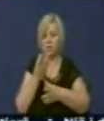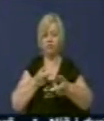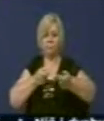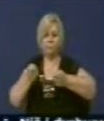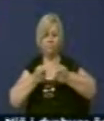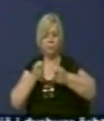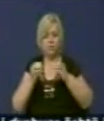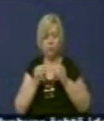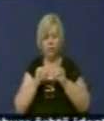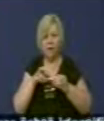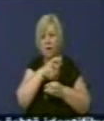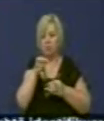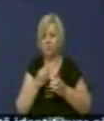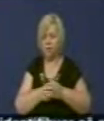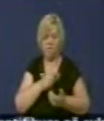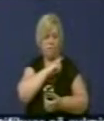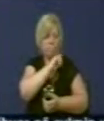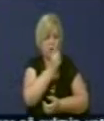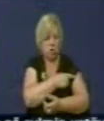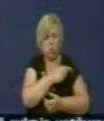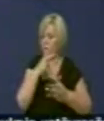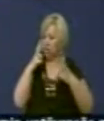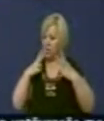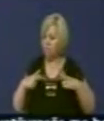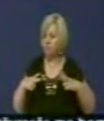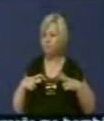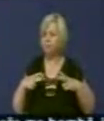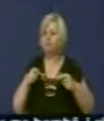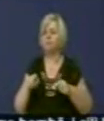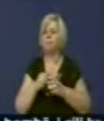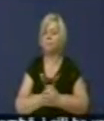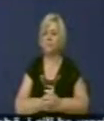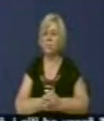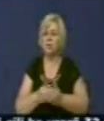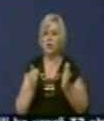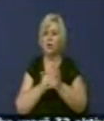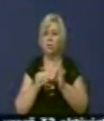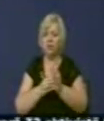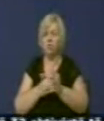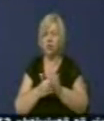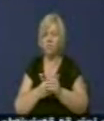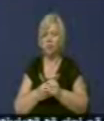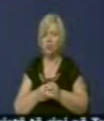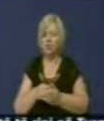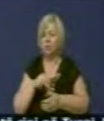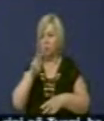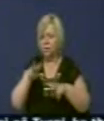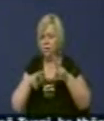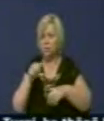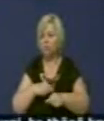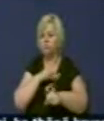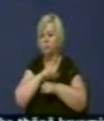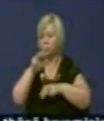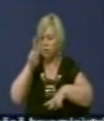pranonte pavarësinë, natyrisht që ishte interesuar të linte një ditë para se të shpallej pavarësia.